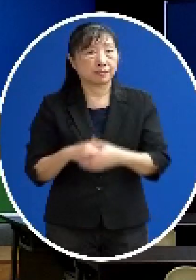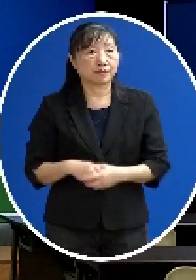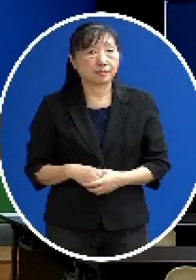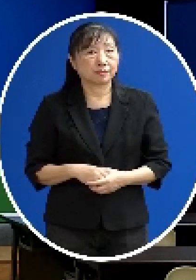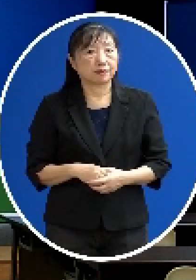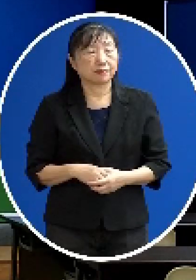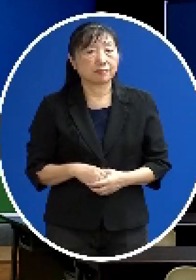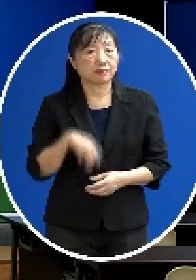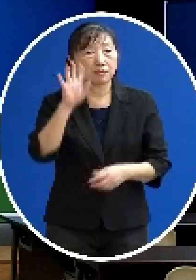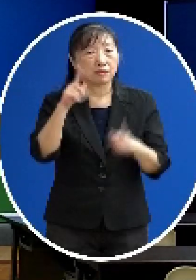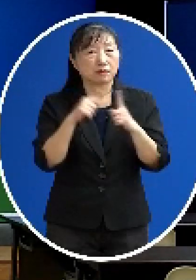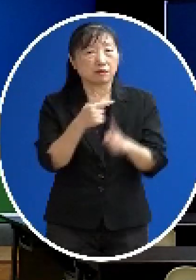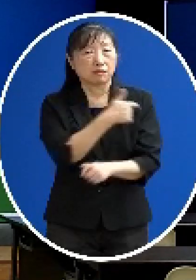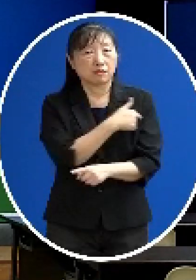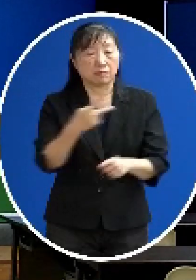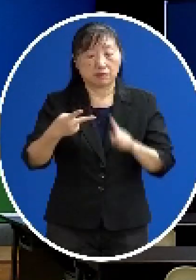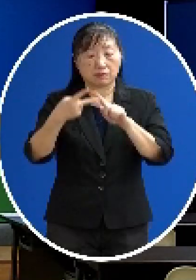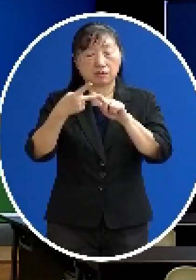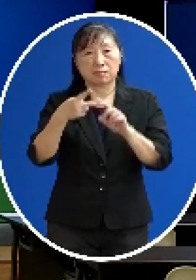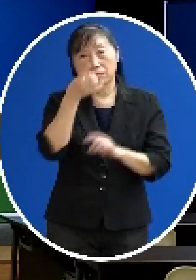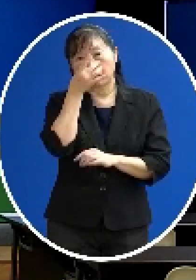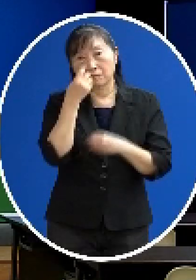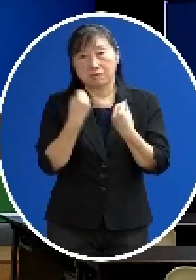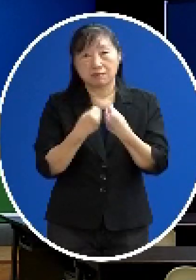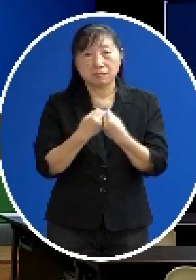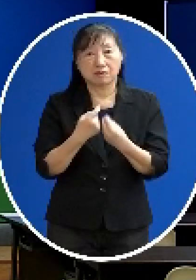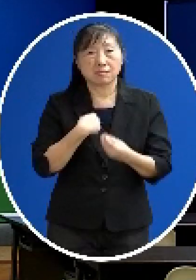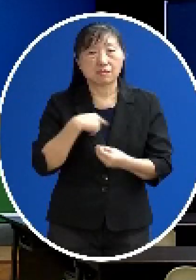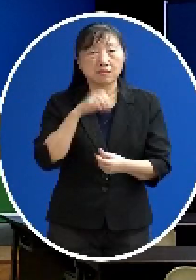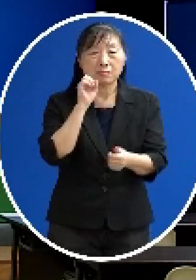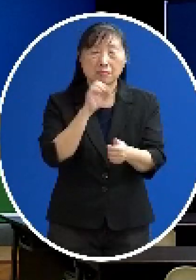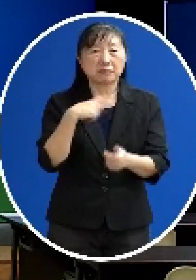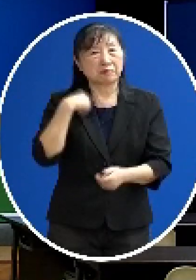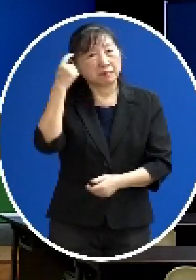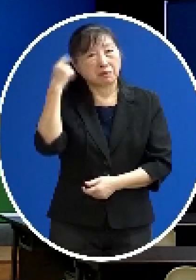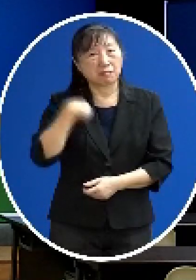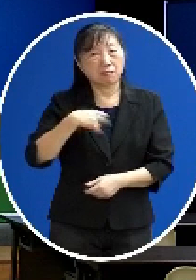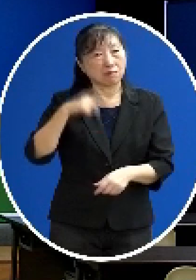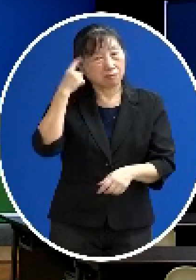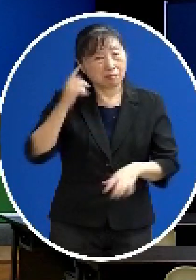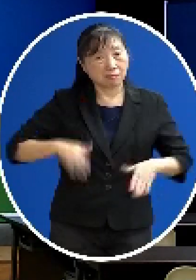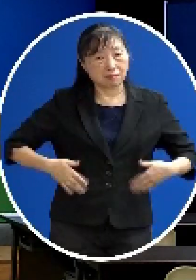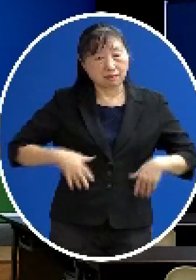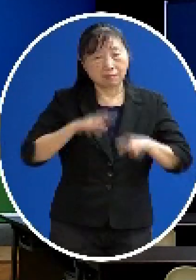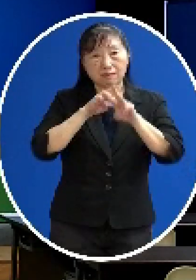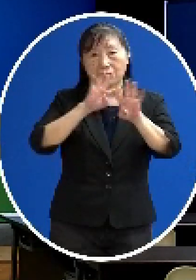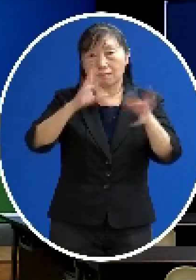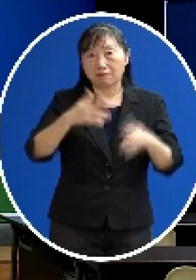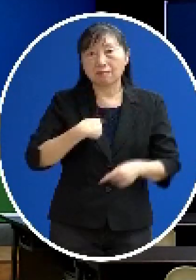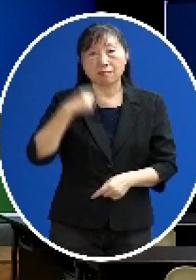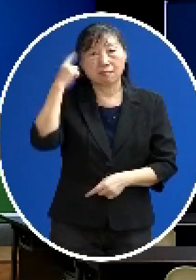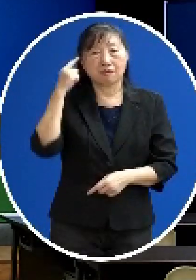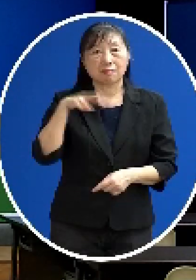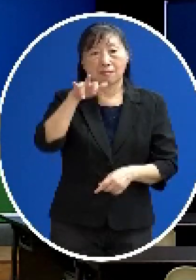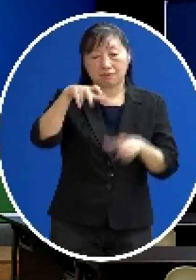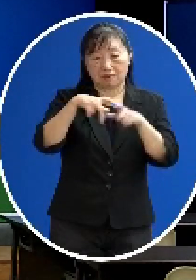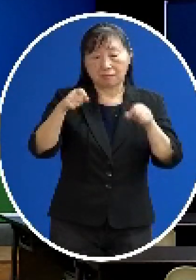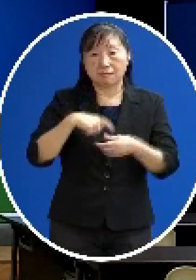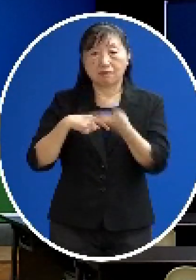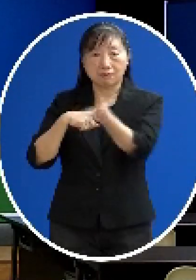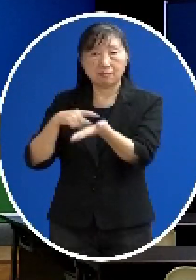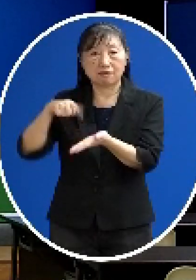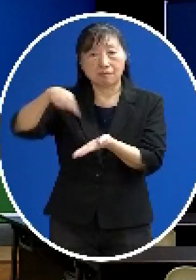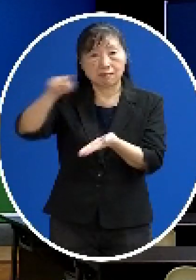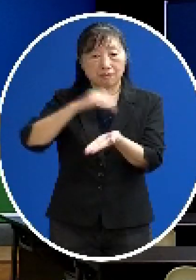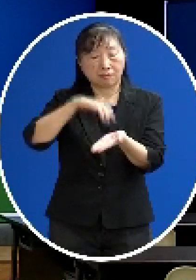有些民众他们打不到第二剂，然后宣称自己有紧急出国的需求，就拿机票证明到医院去接种成功，那